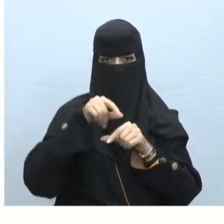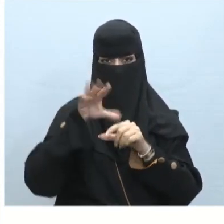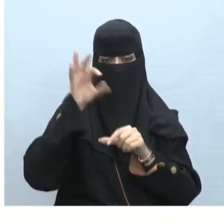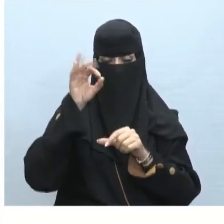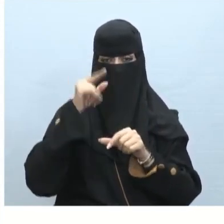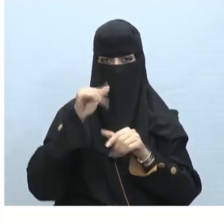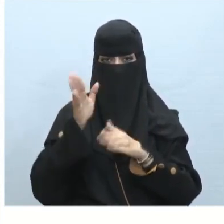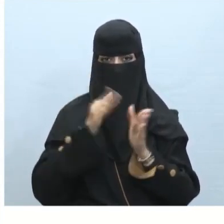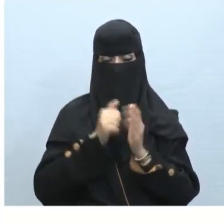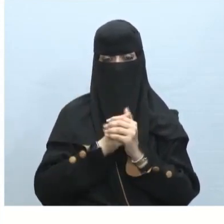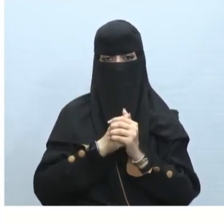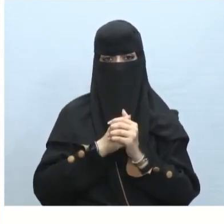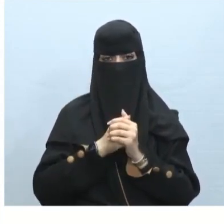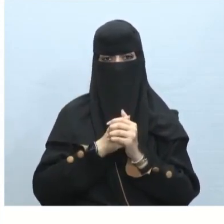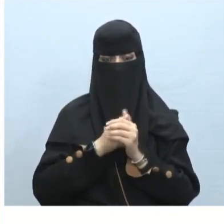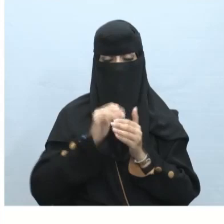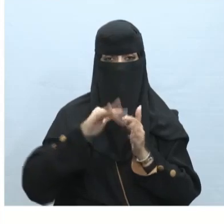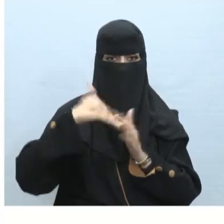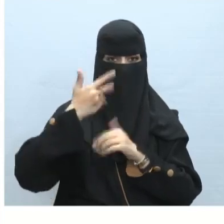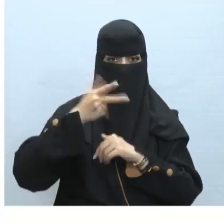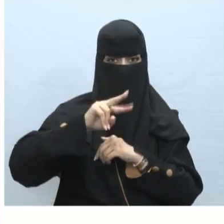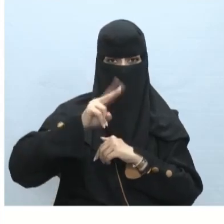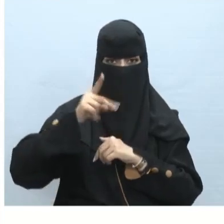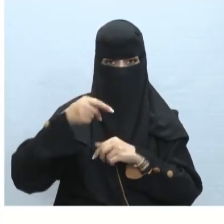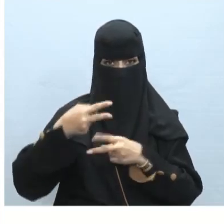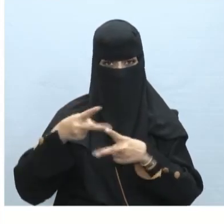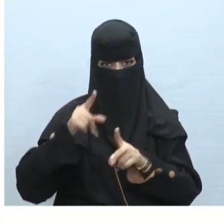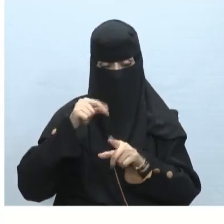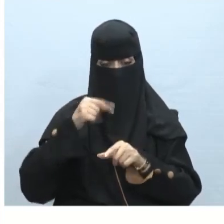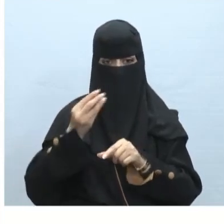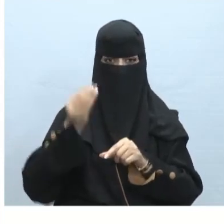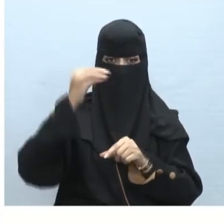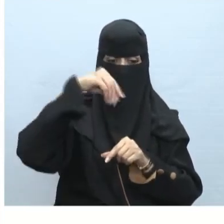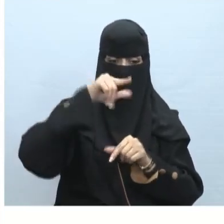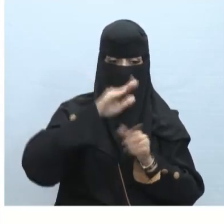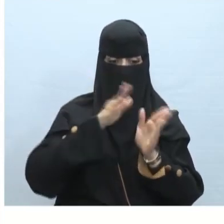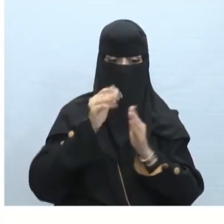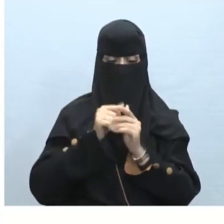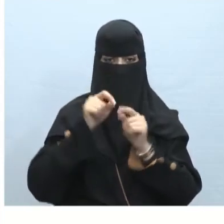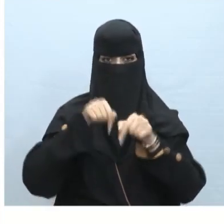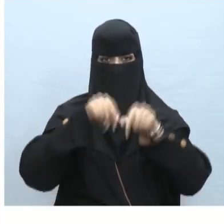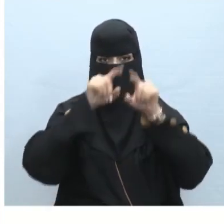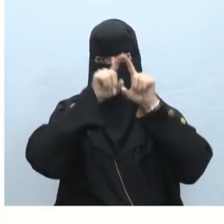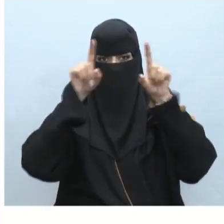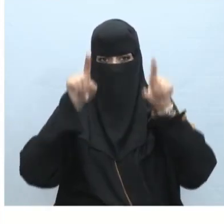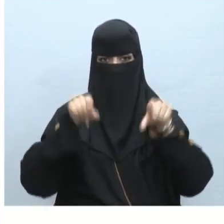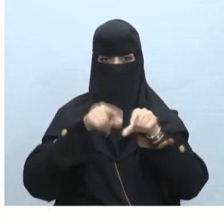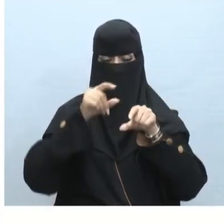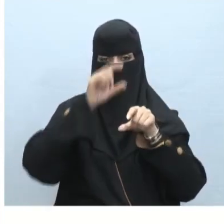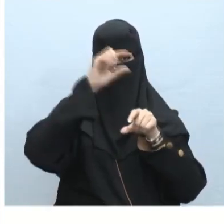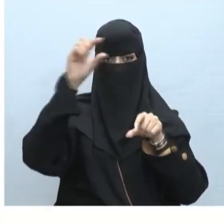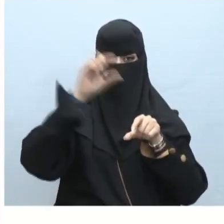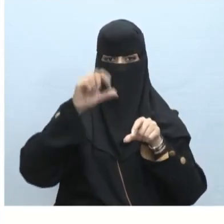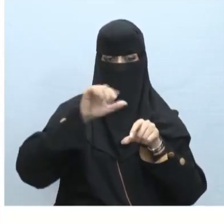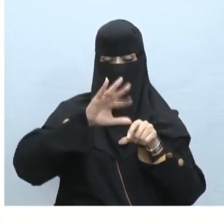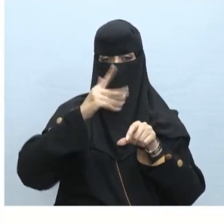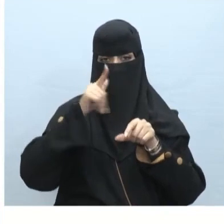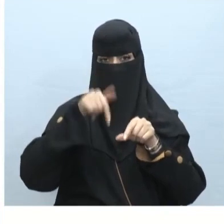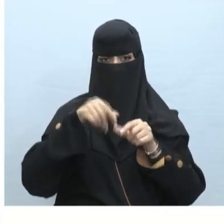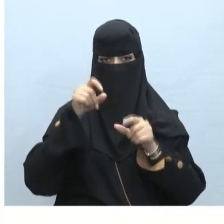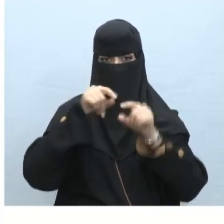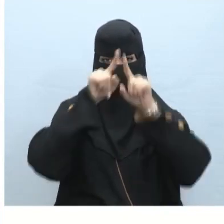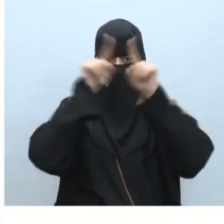اختيار رسم سمارتار بعد الضغط على زر الموافق سيتم ادراج سمارت ارث مباشره الى الشريحه